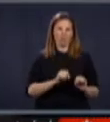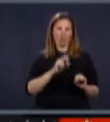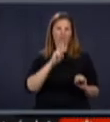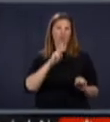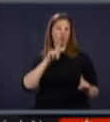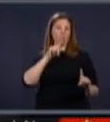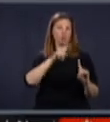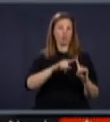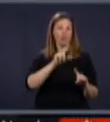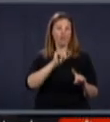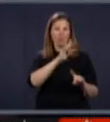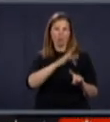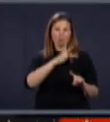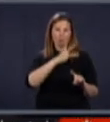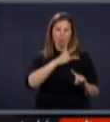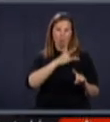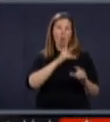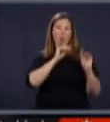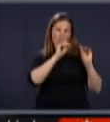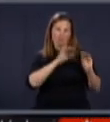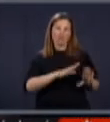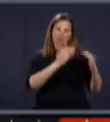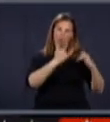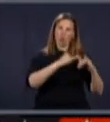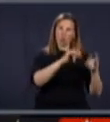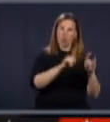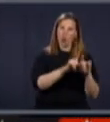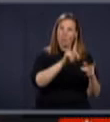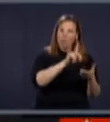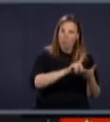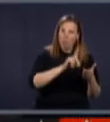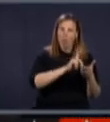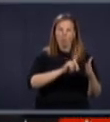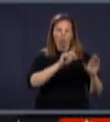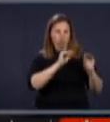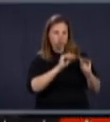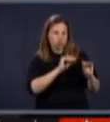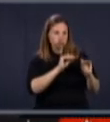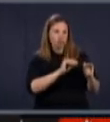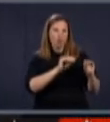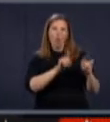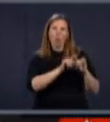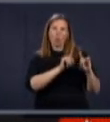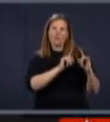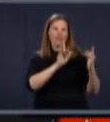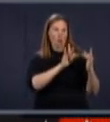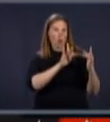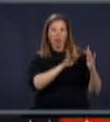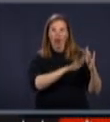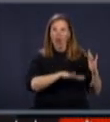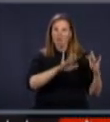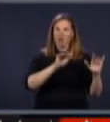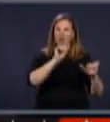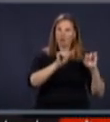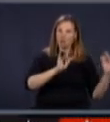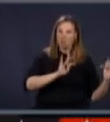Jusqu'au 20 juin, les enseignants vont donner des devoirs, vont rester en lien avec les jeunes, entre